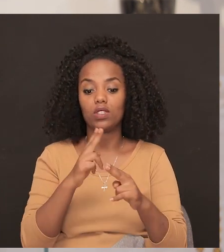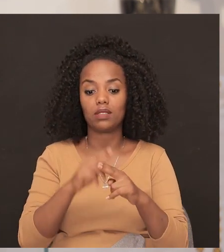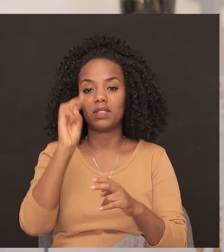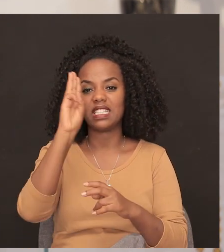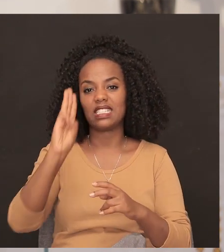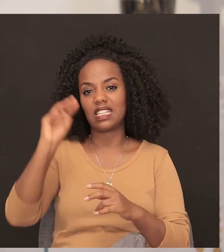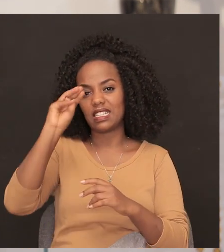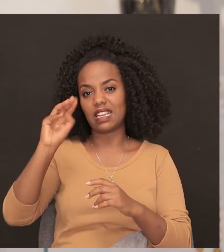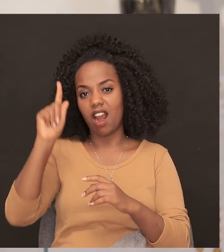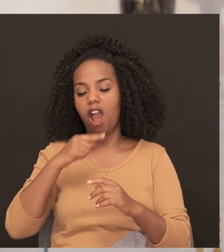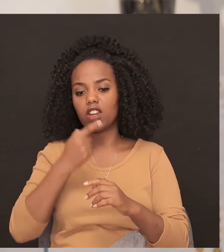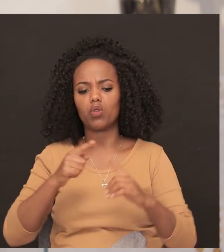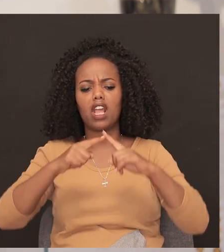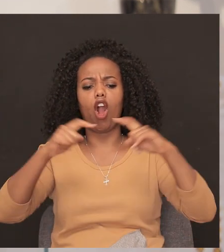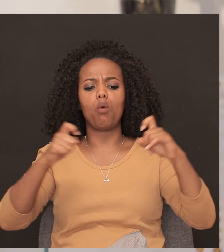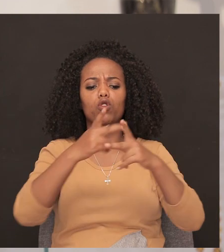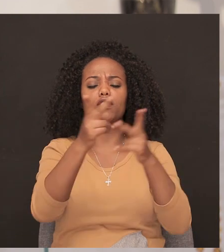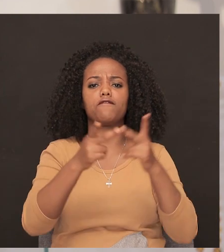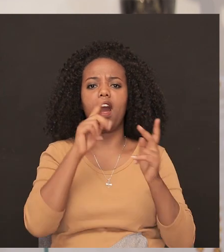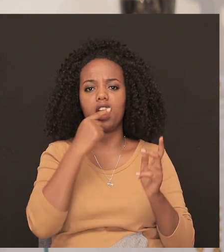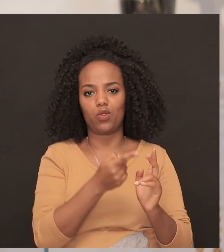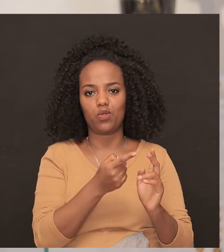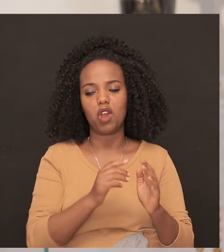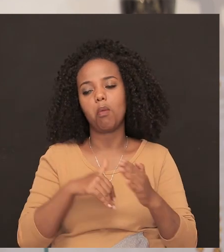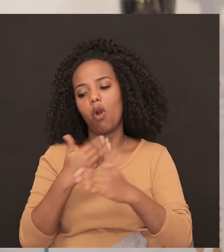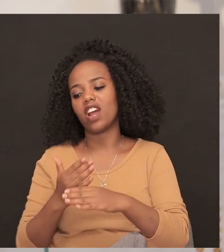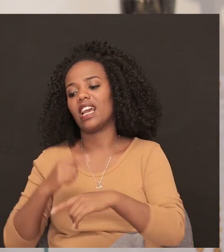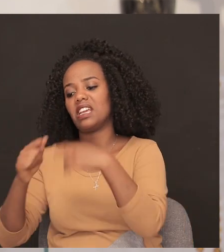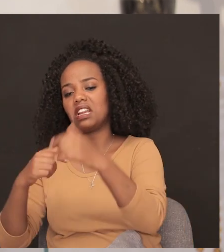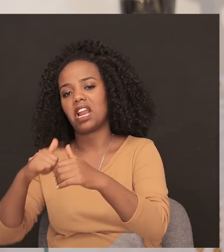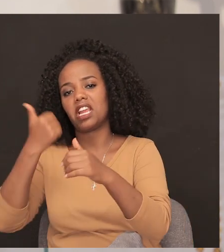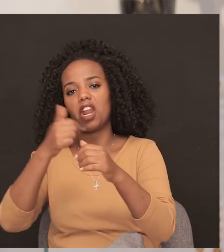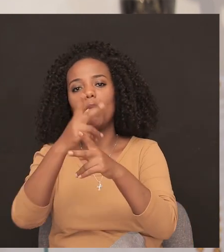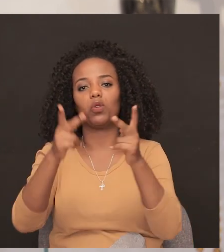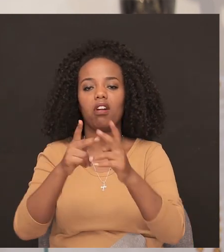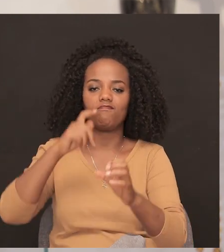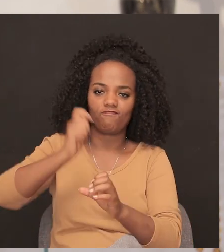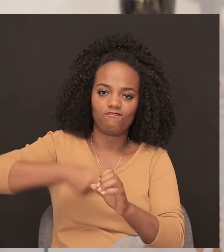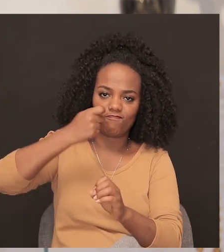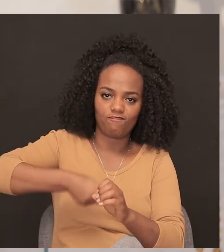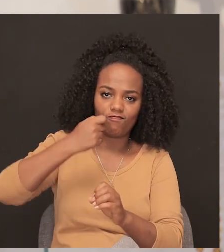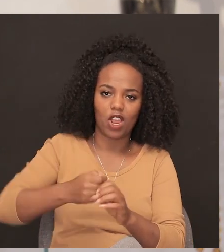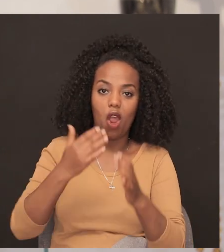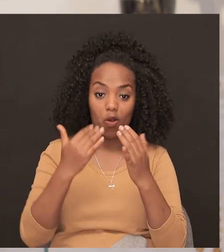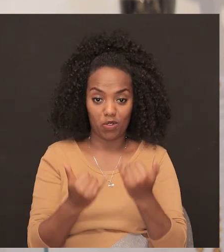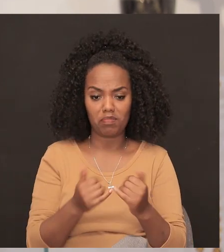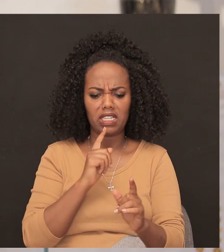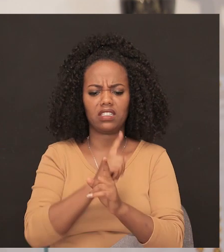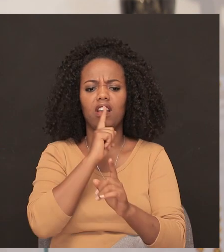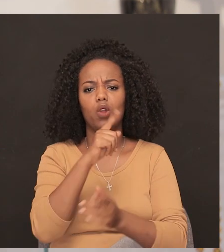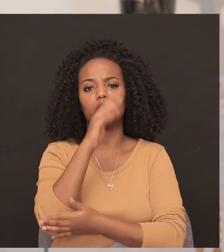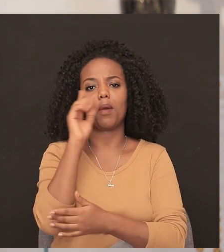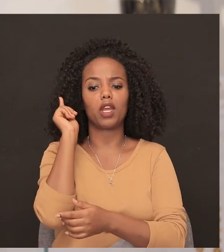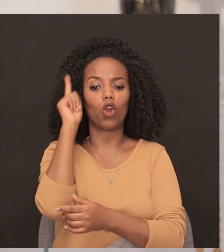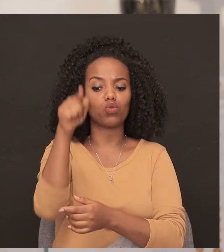ቦታውን ስጥና አለው ተቃውሞ የተቃውሞ ስፍራ ብሎ አሁንም ልፍ አለና መቆፈር ጀመረ። ይሄ ሰው አሁንም